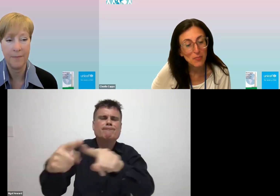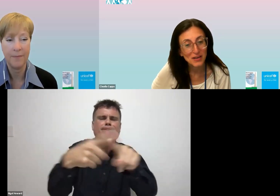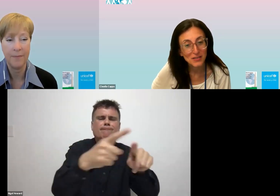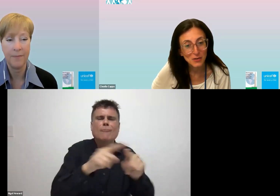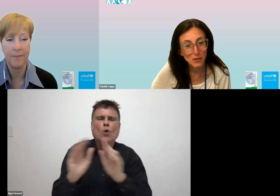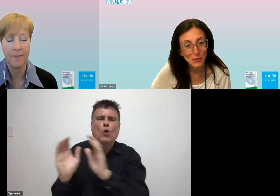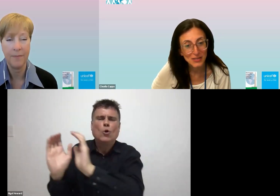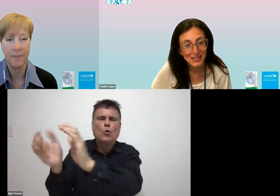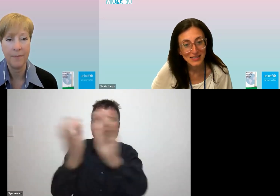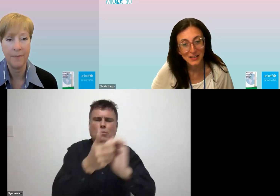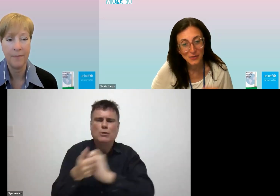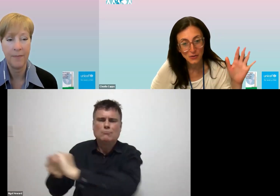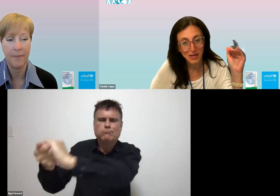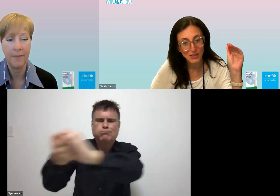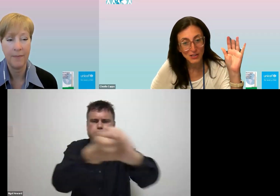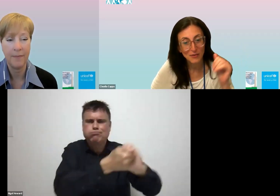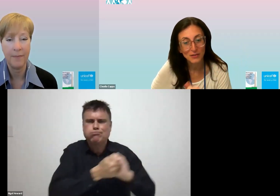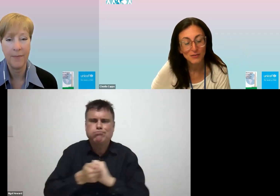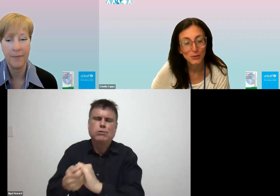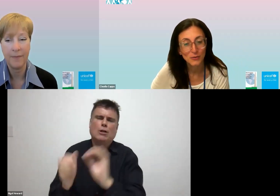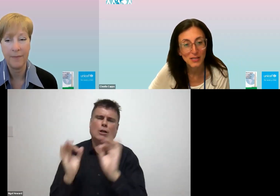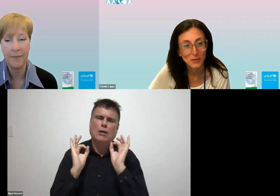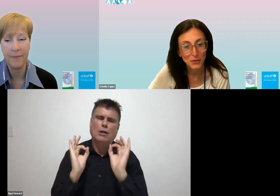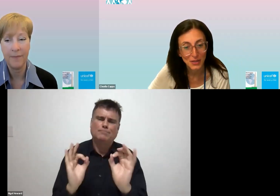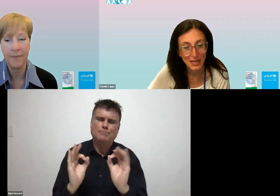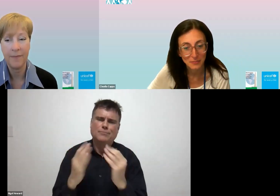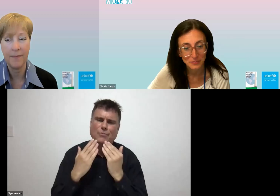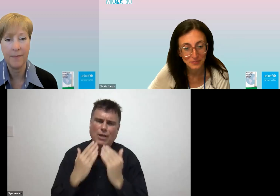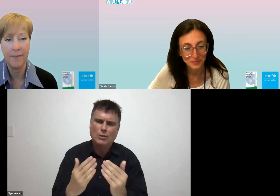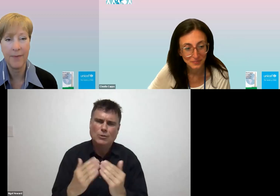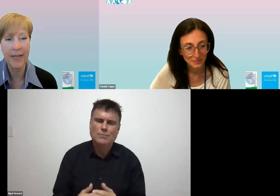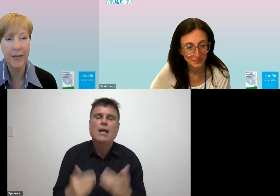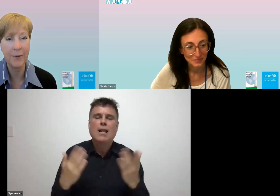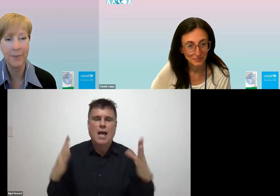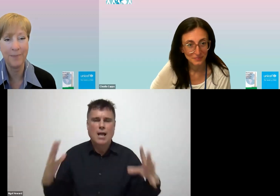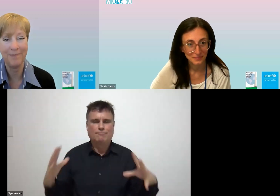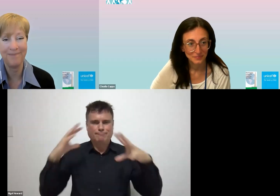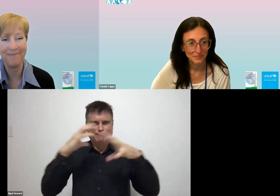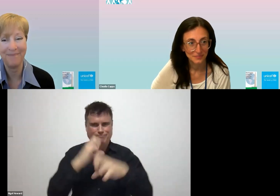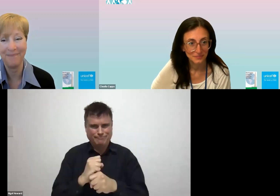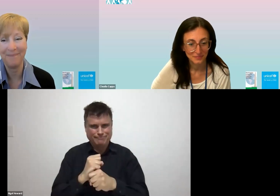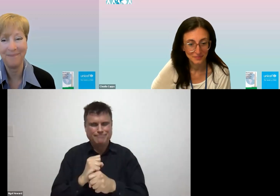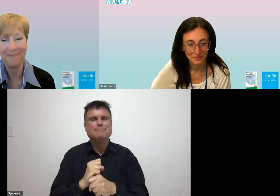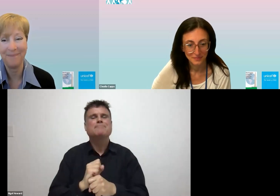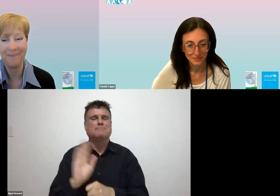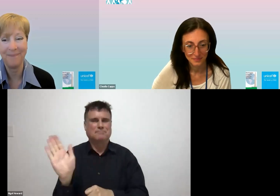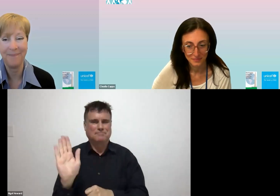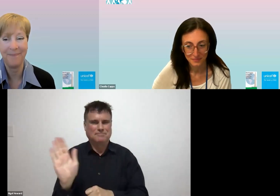pour rendre possible cette réunion aujourd'hui. Merci et au revoir et à la prochaine.